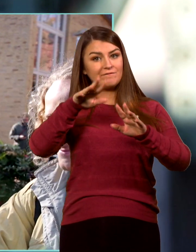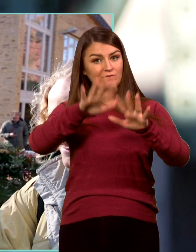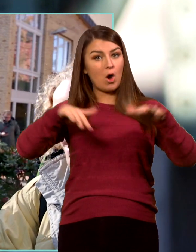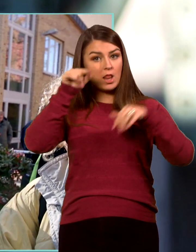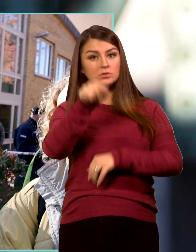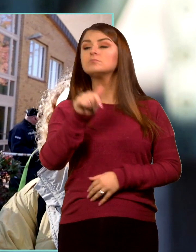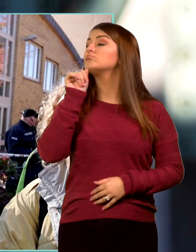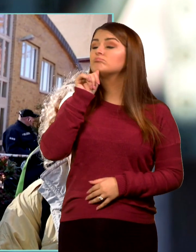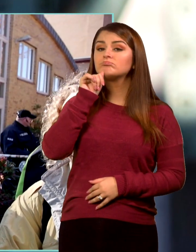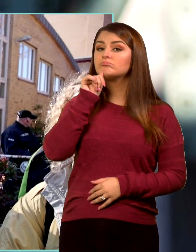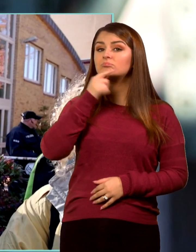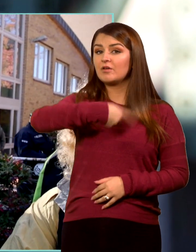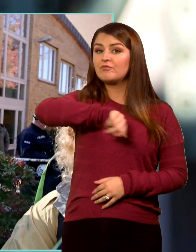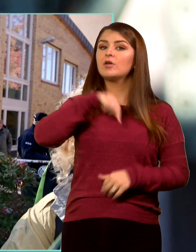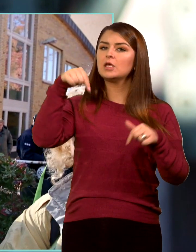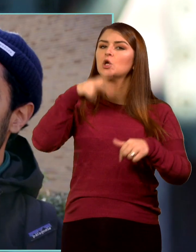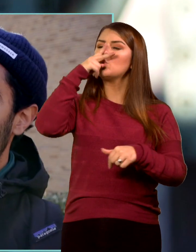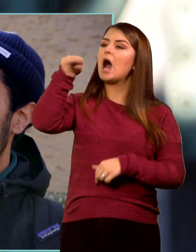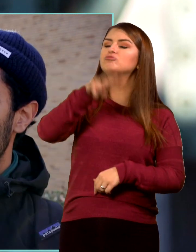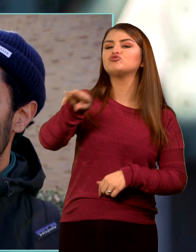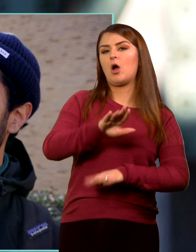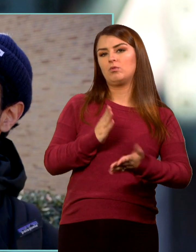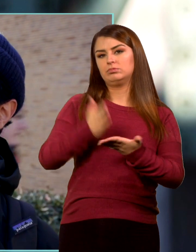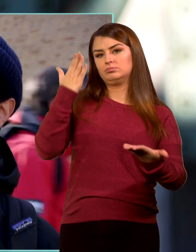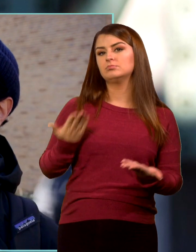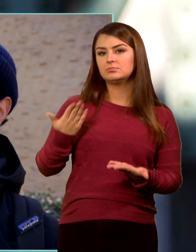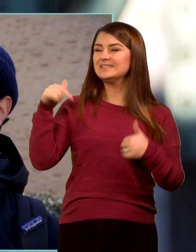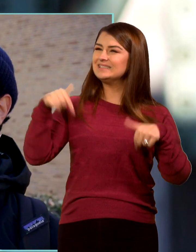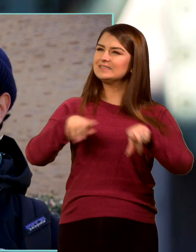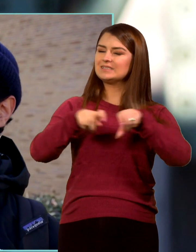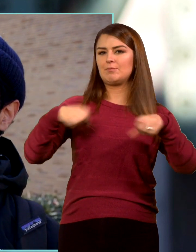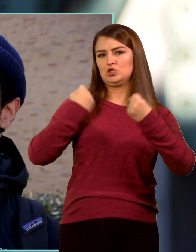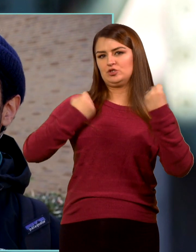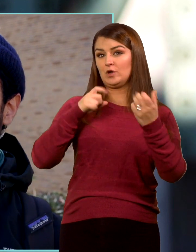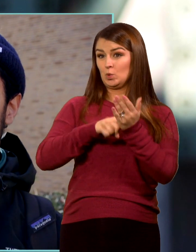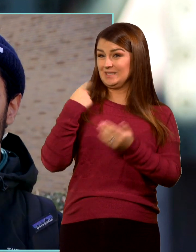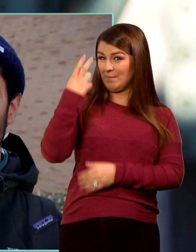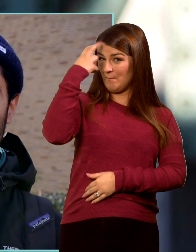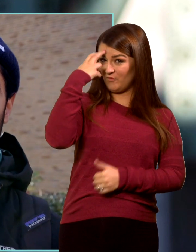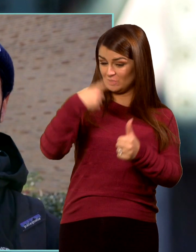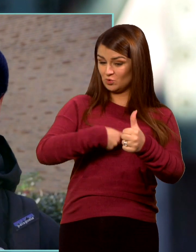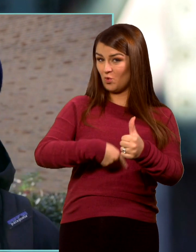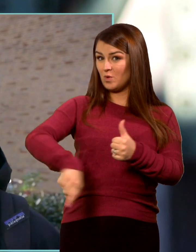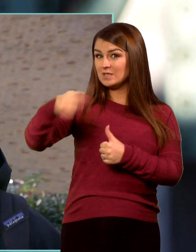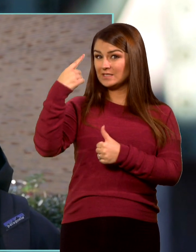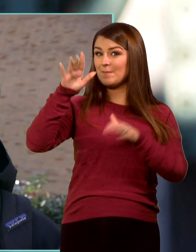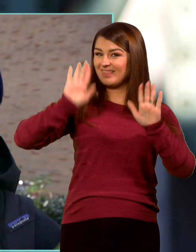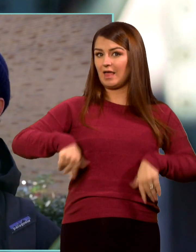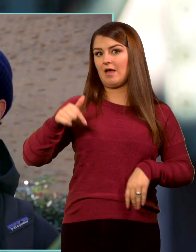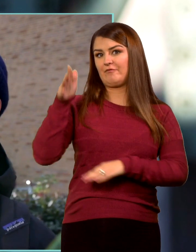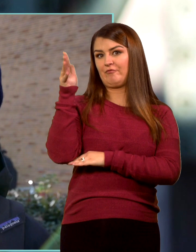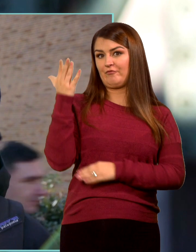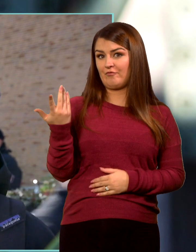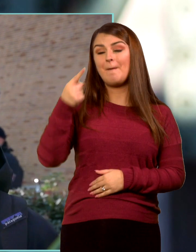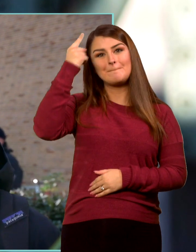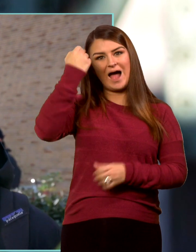Nee, wir sind tatsächlich hier, um uns das mal anzugucken. Ist halt schwierig, dieses Ding, weil er ist halt Professor, er darf hier reden, es gibt